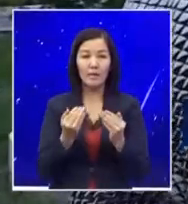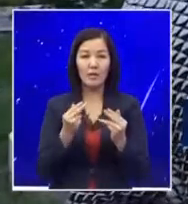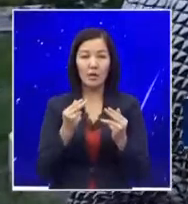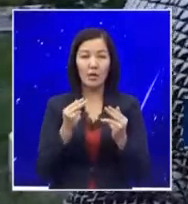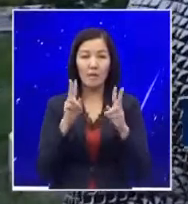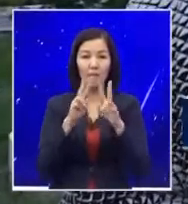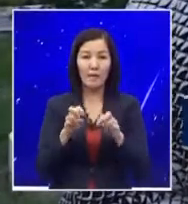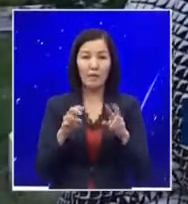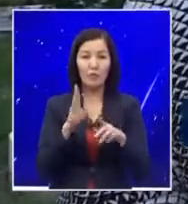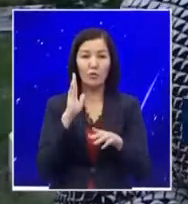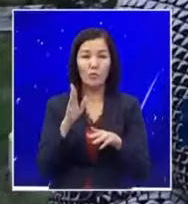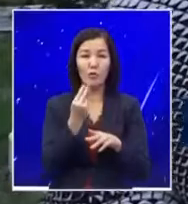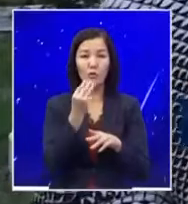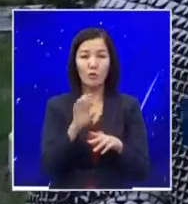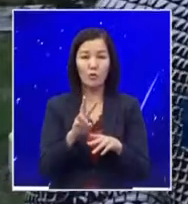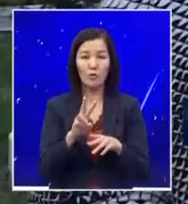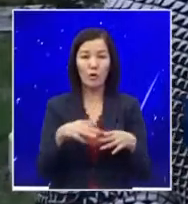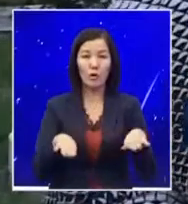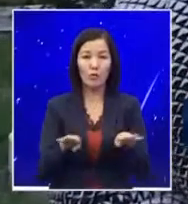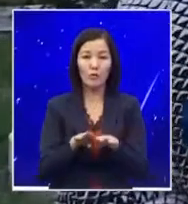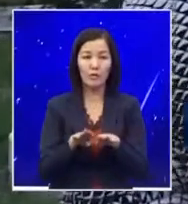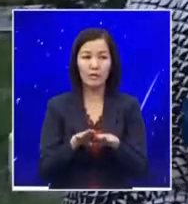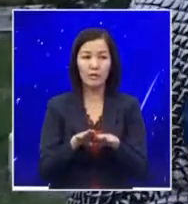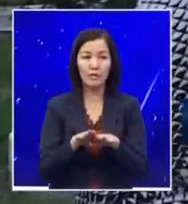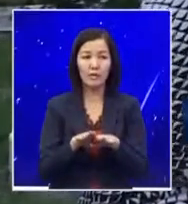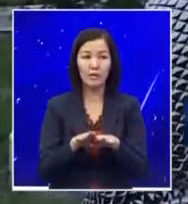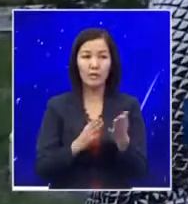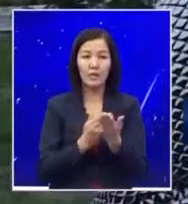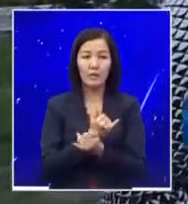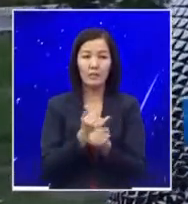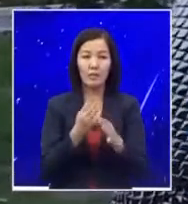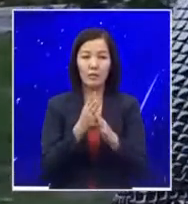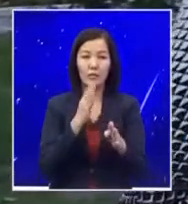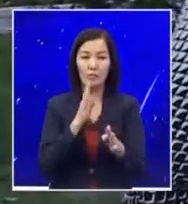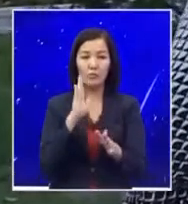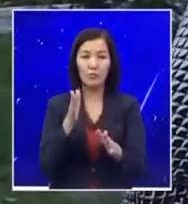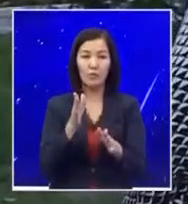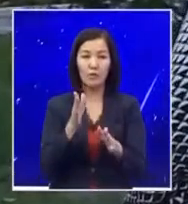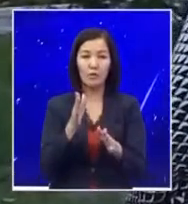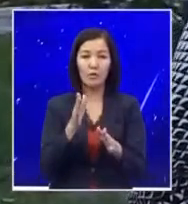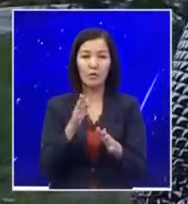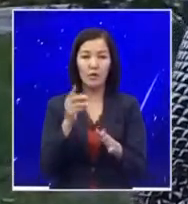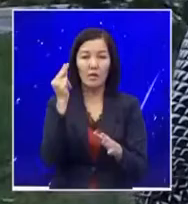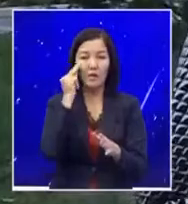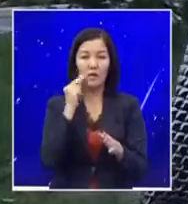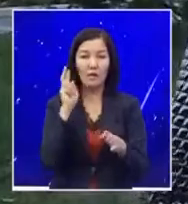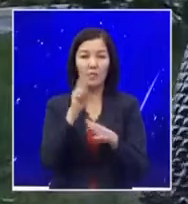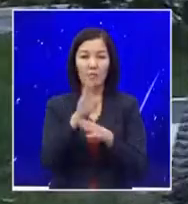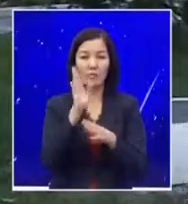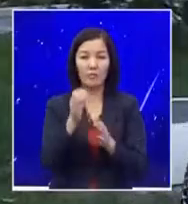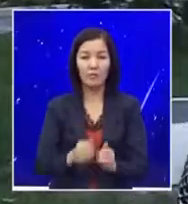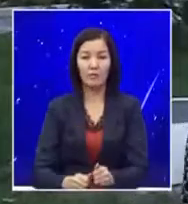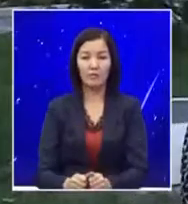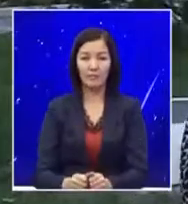болады. Анау сон. Соңға құсайтын, сондай вот очерет болады, и сосын Қытайға өтеді.